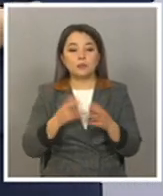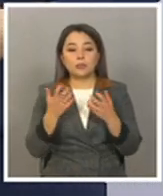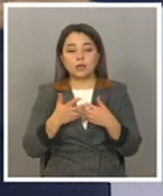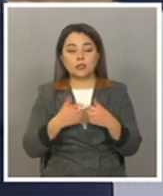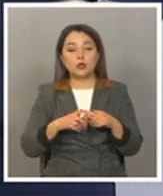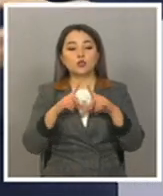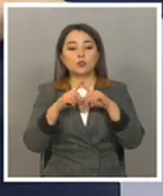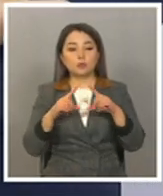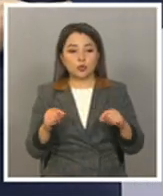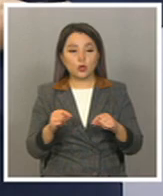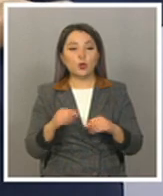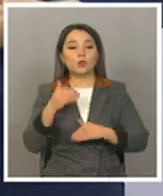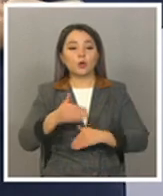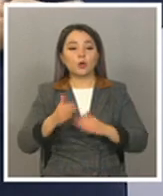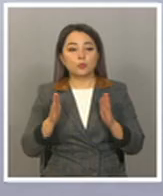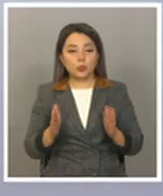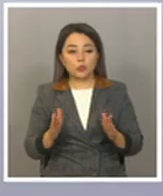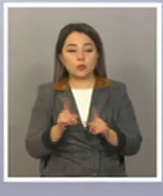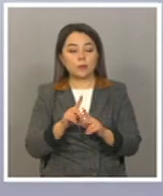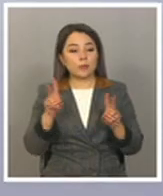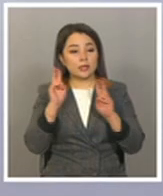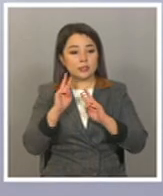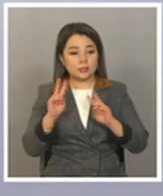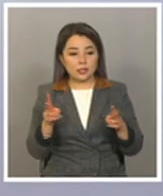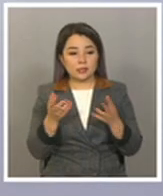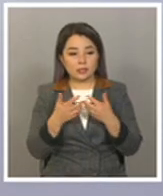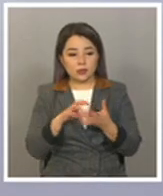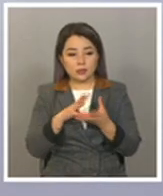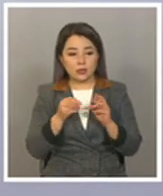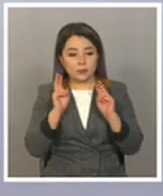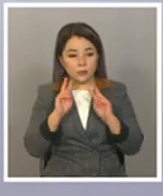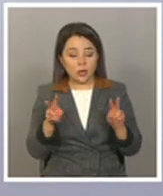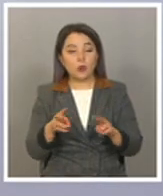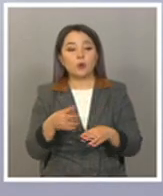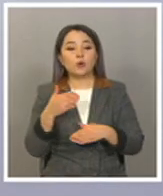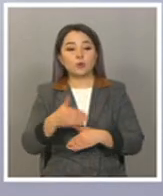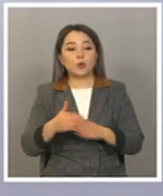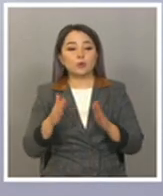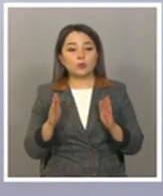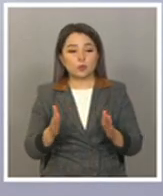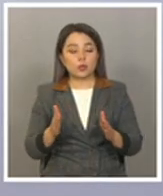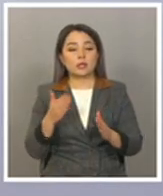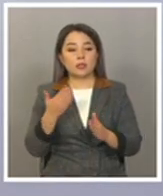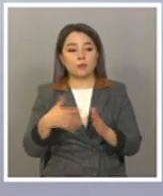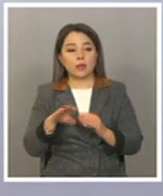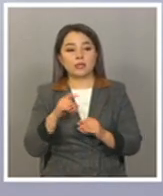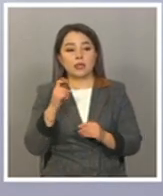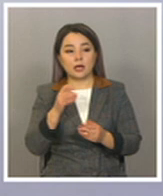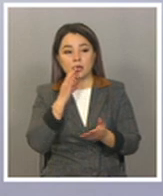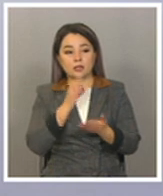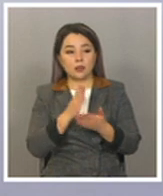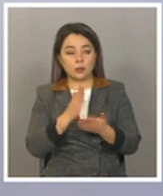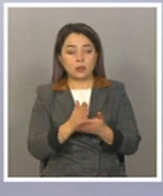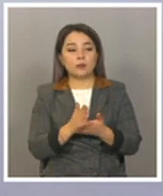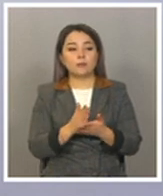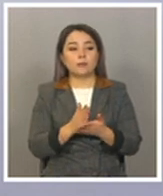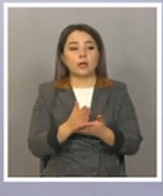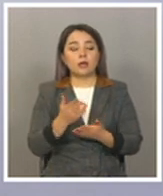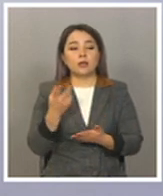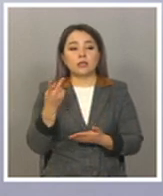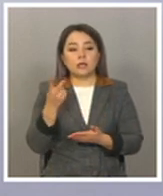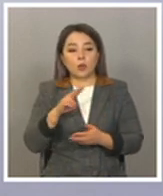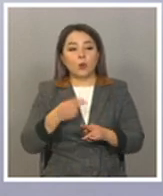бұрыштардың да 4 бұрыштардың да саны белгісіз. Онда 4 бұрыштарды x арқылы белгілейік. Ал